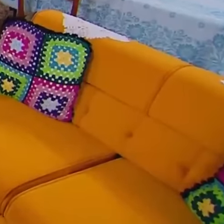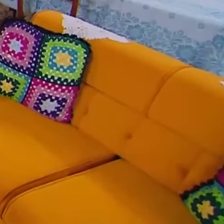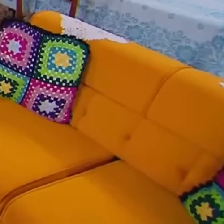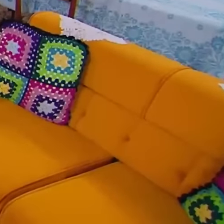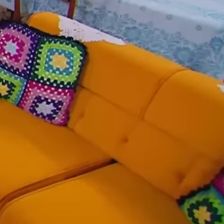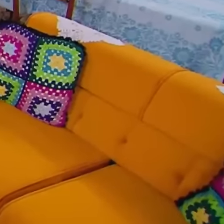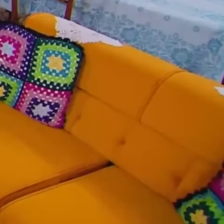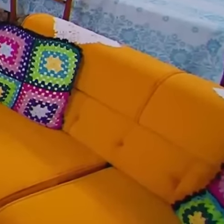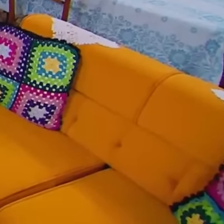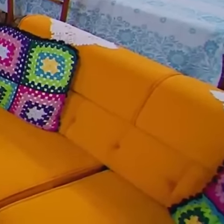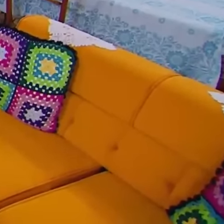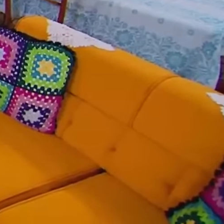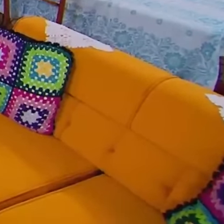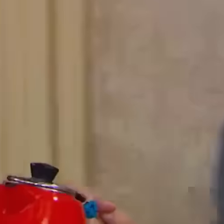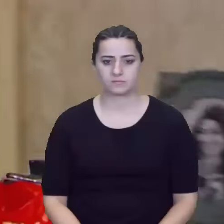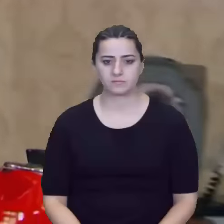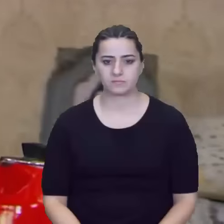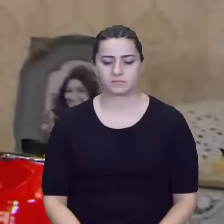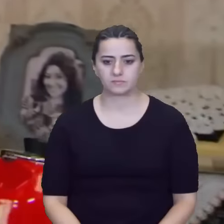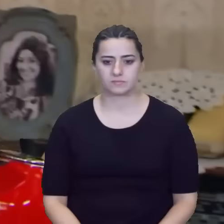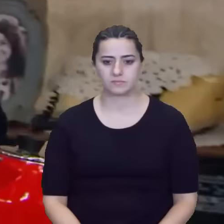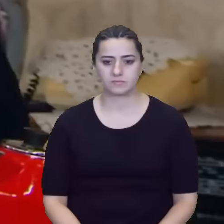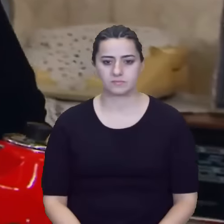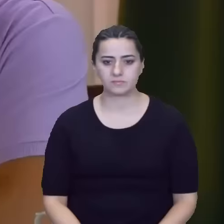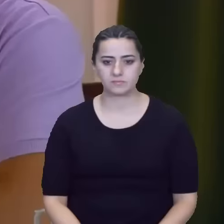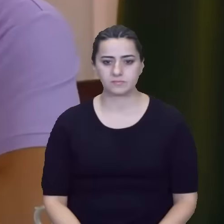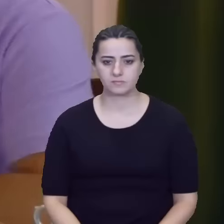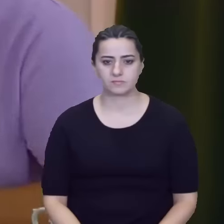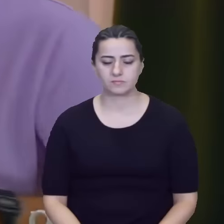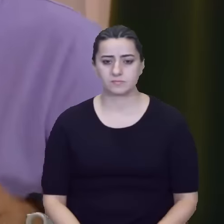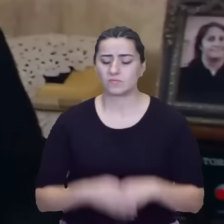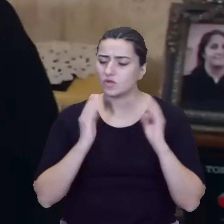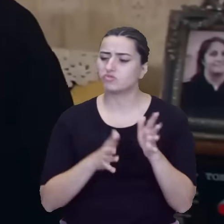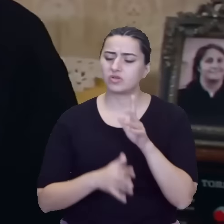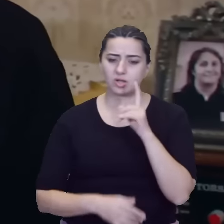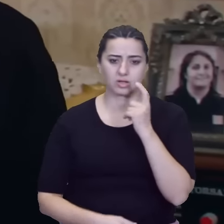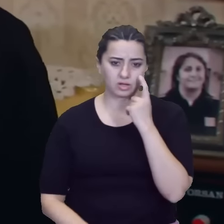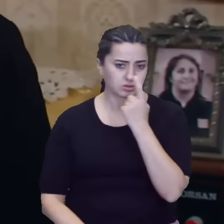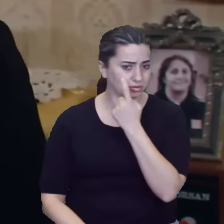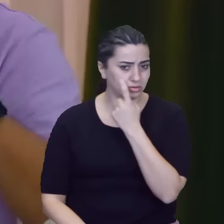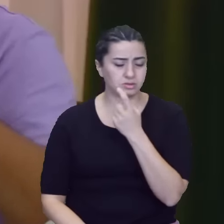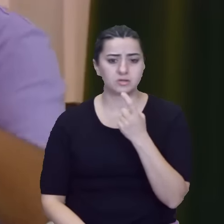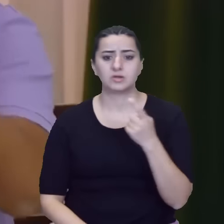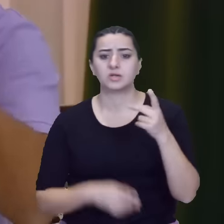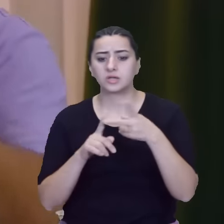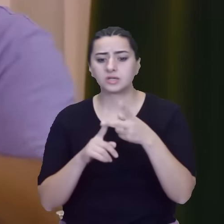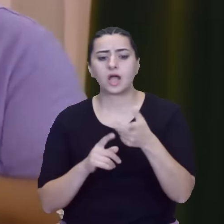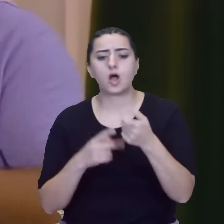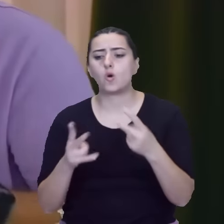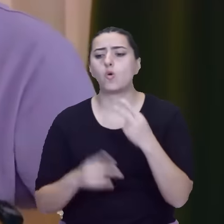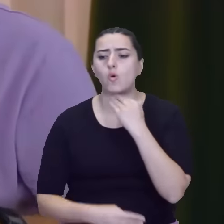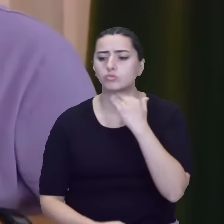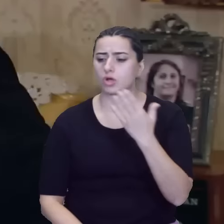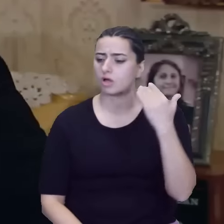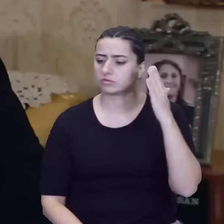Ha. Şahin masada kahvaltıya yalnız başlamış. Rukiye çaydanlıkla geldi. Pöfen işleme ya. Hala değil mi bu ikinci kanalı ayarlayamadı. O